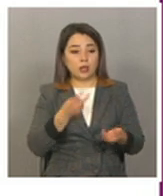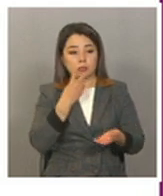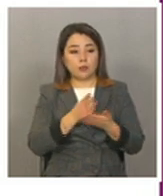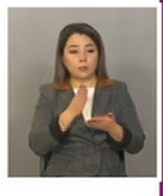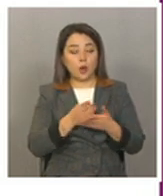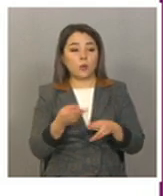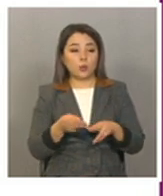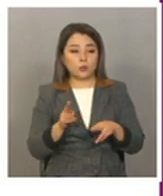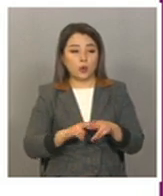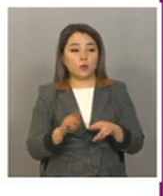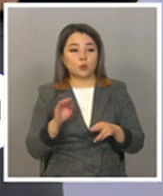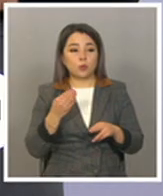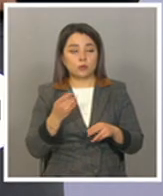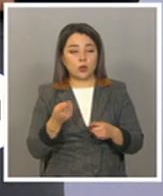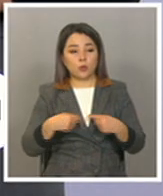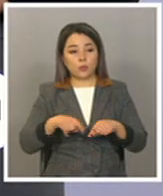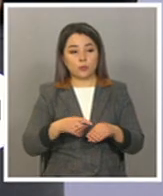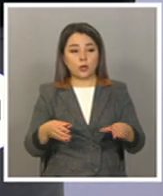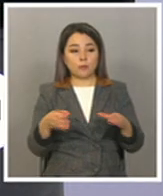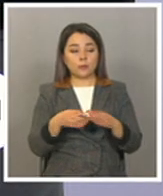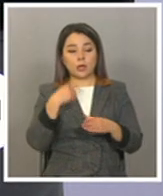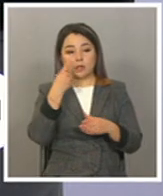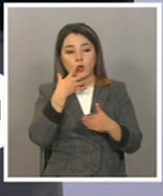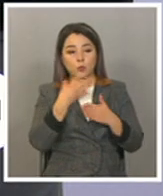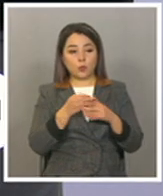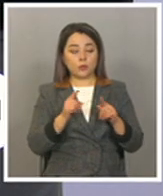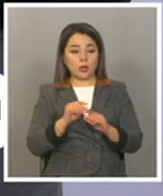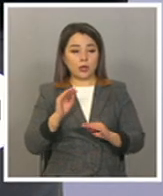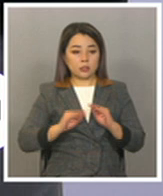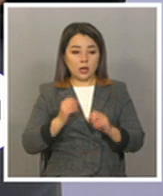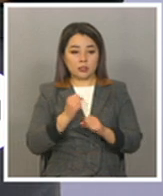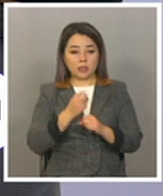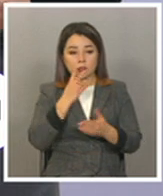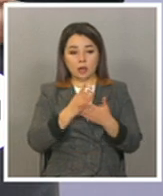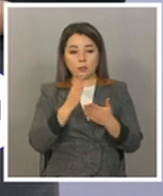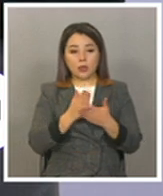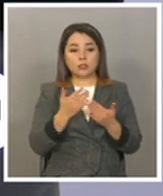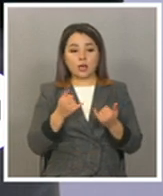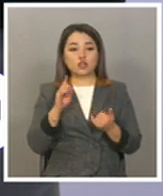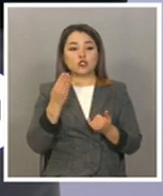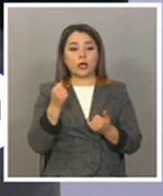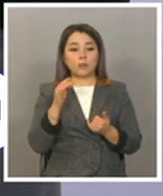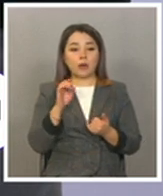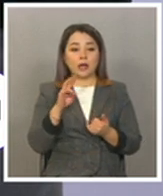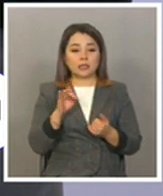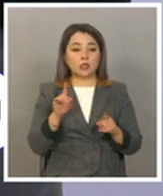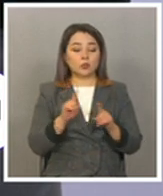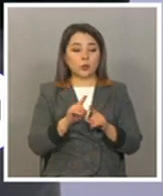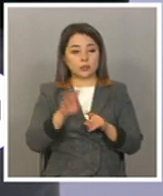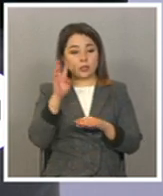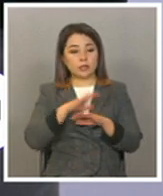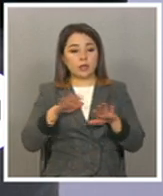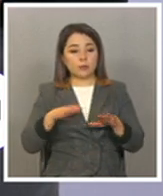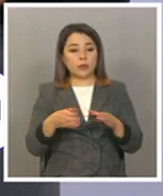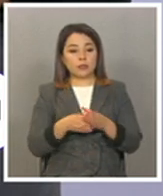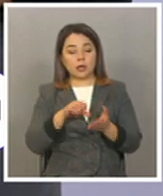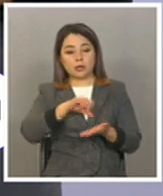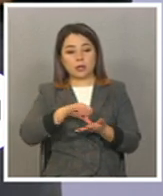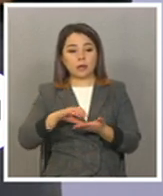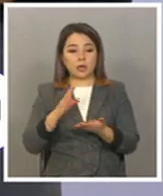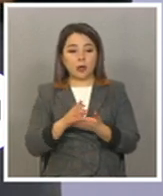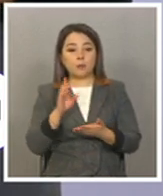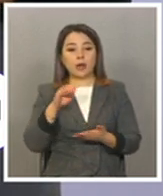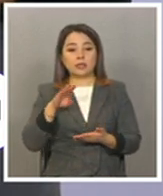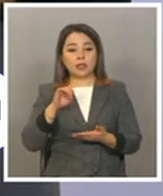осы Жошы ұлысының құрамында жекелеген иеліктердің болғандығын айтуға болады. Яғни Шайбани иеліктері. Атап өткеніміздей,